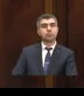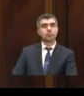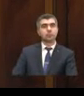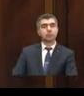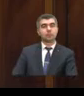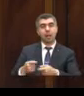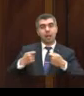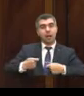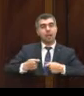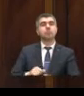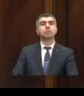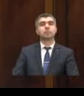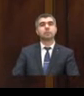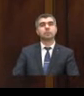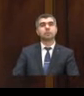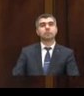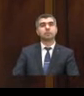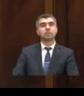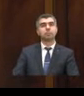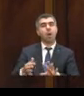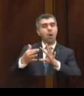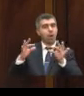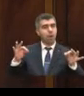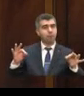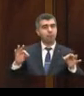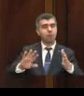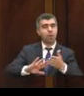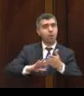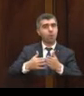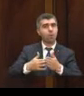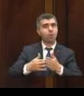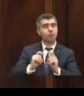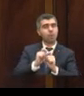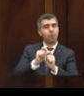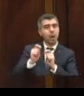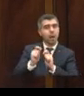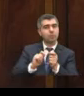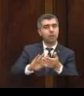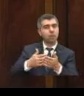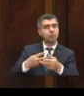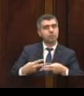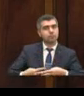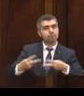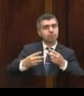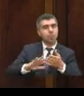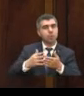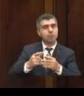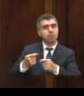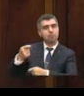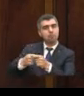سيد الرئيس، إذا كانت حزمة من التدخلات والإسعافات الاجتماعية والاقتصادية